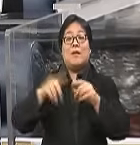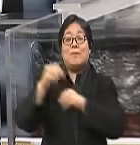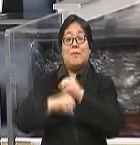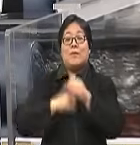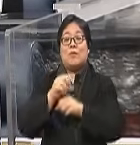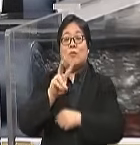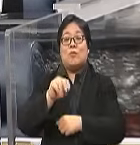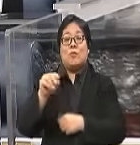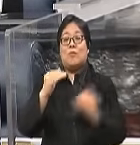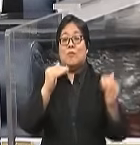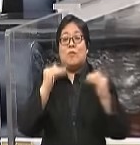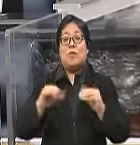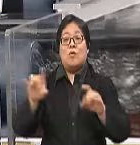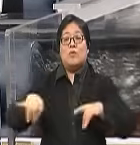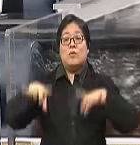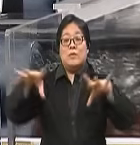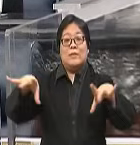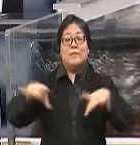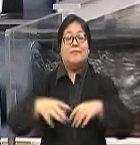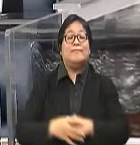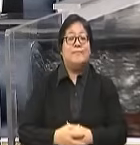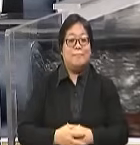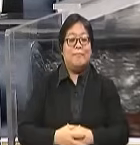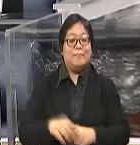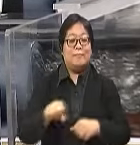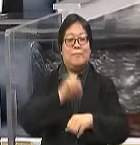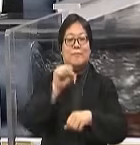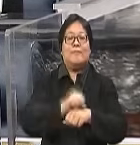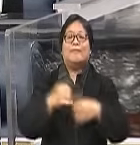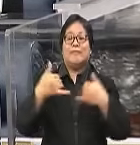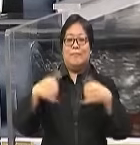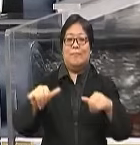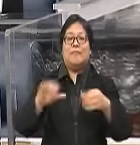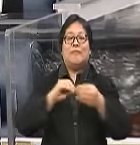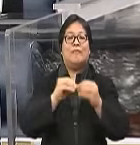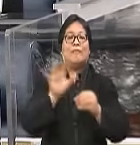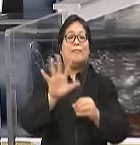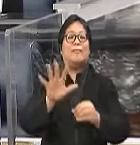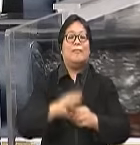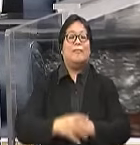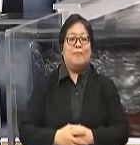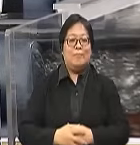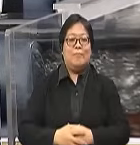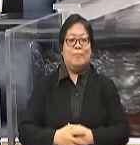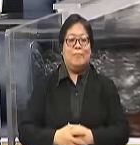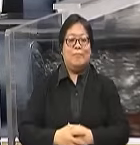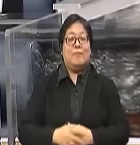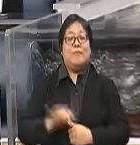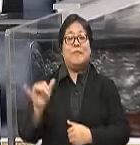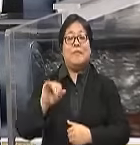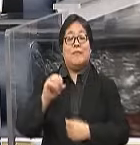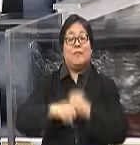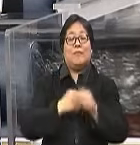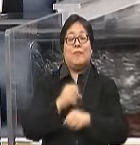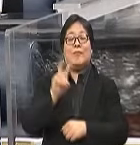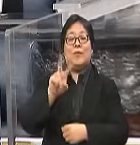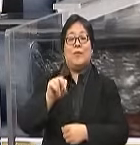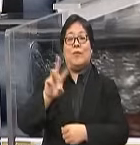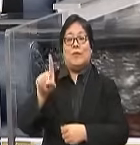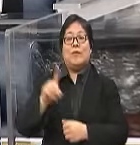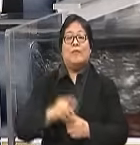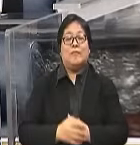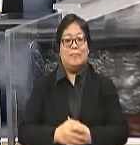2020 sih kepada ostil ya dan Singapura masih ditanya nomor 5 begitu juga di tahun 2021